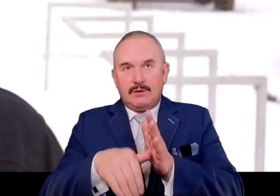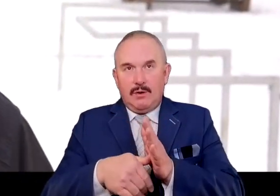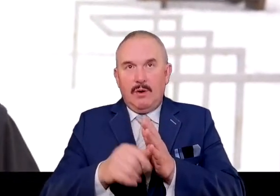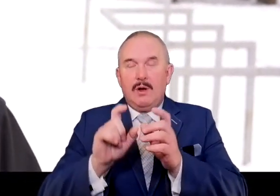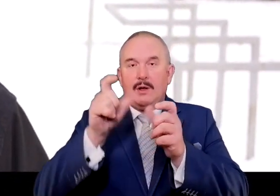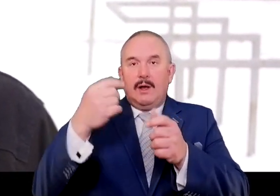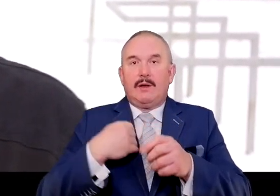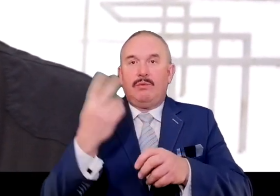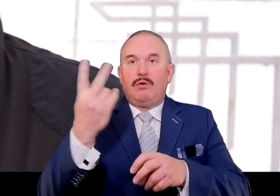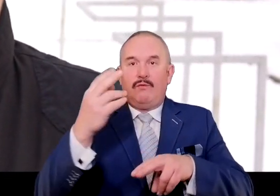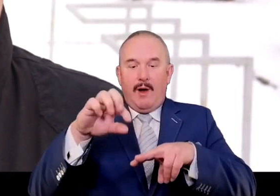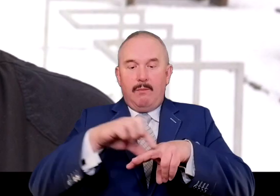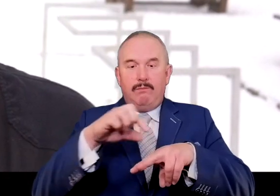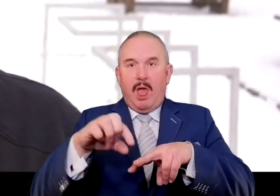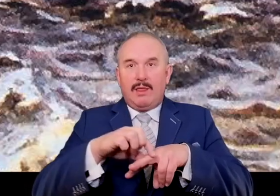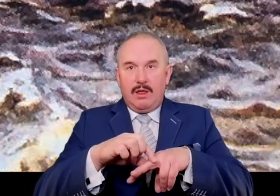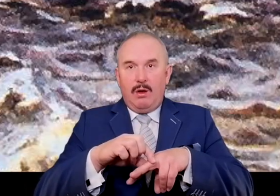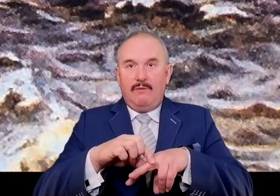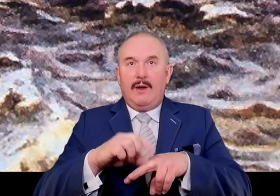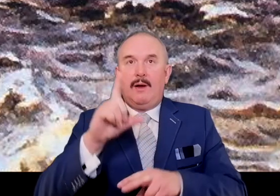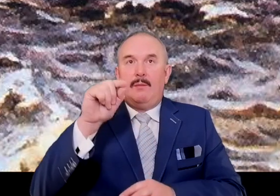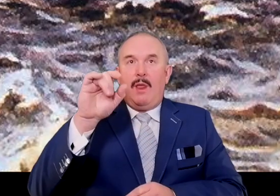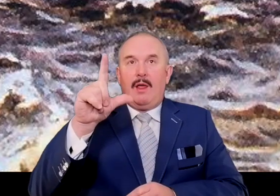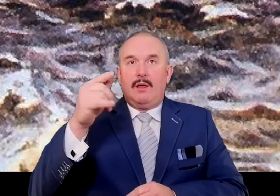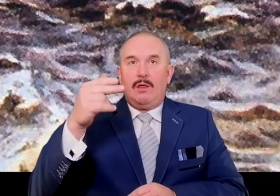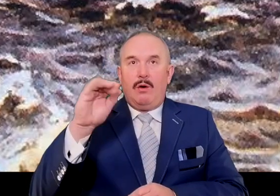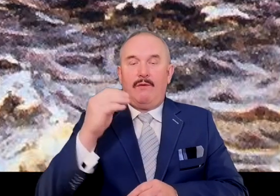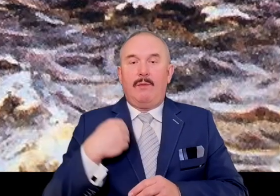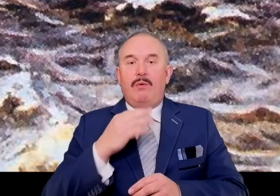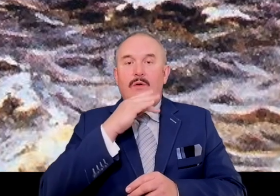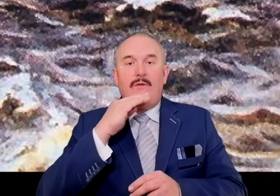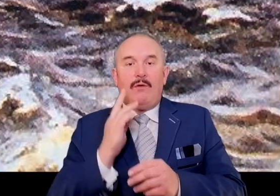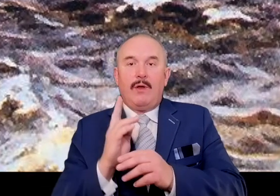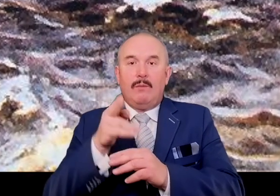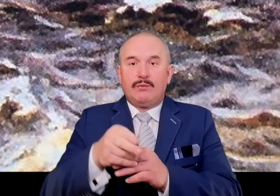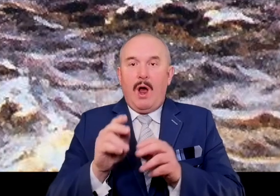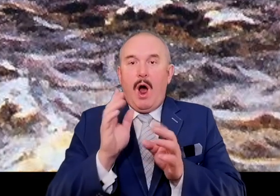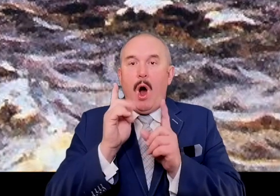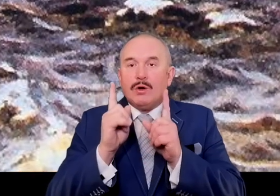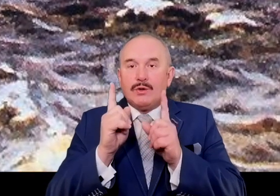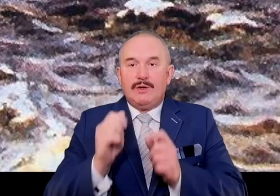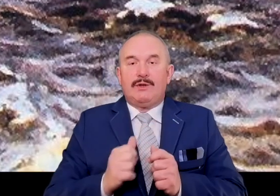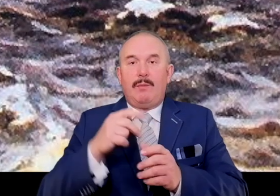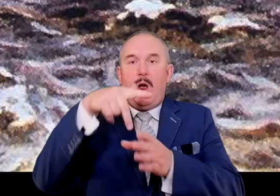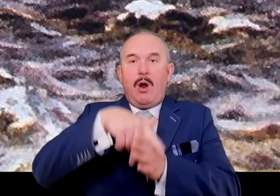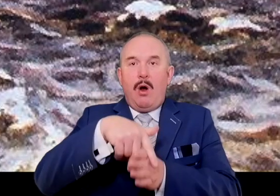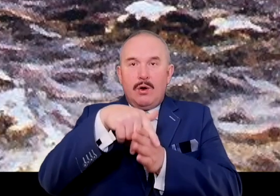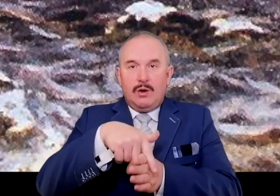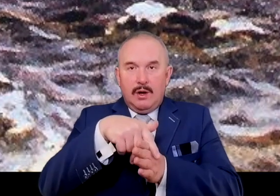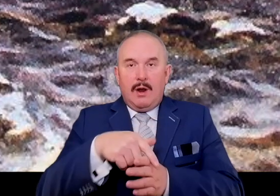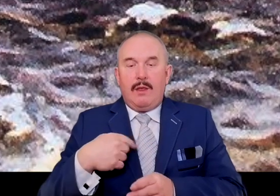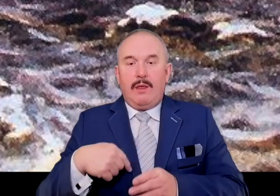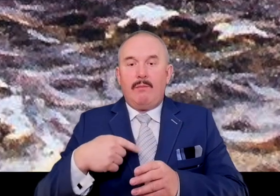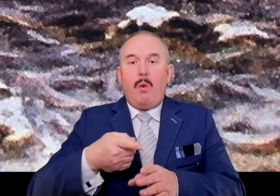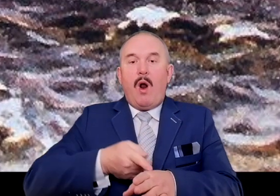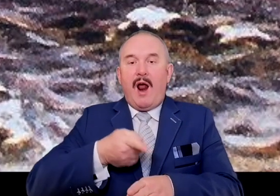2 platynowe pierścienie, wjechał w wody zatoki na koniu bardzo ostrożnie, uważając, żeby